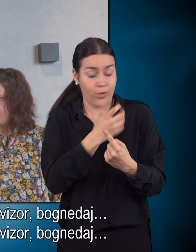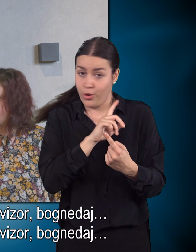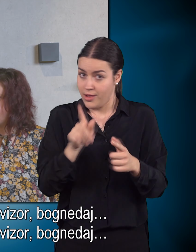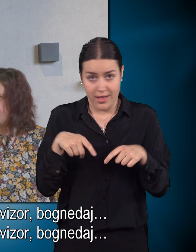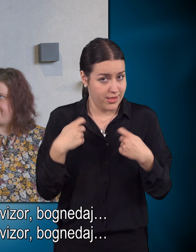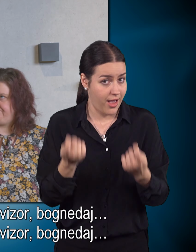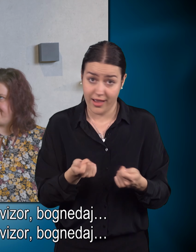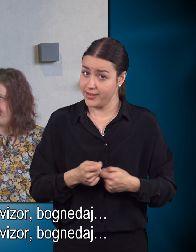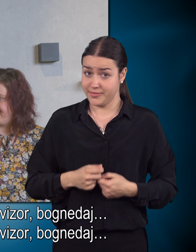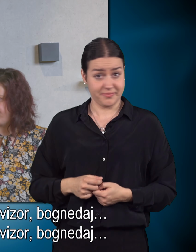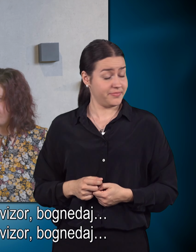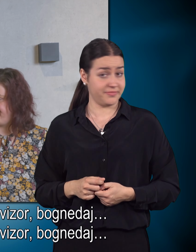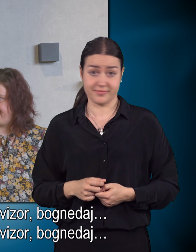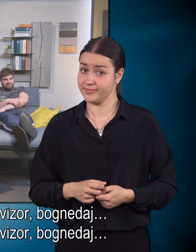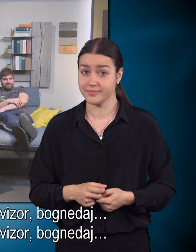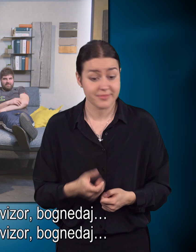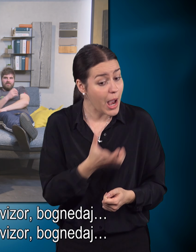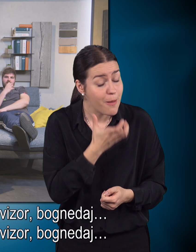televizor, Bog ne daj.